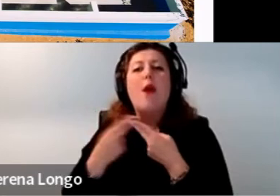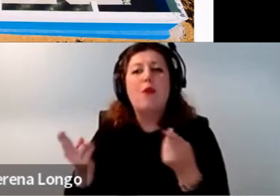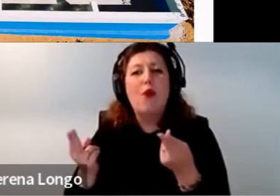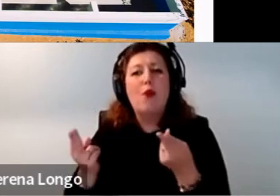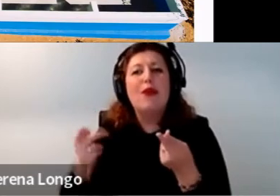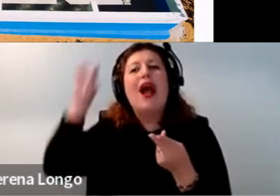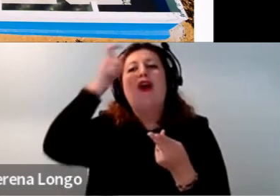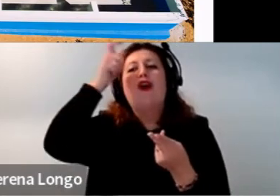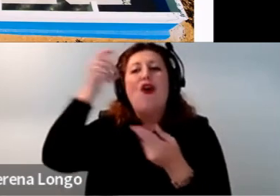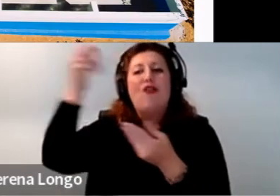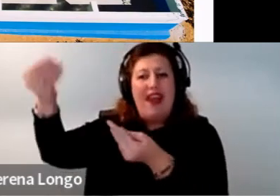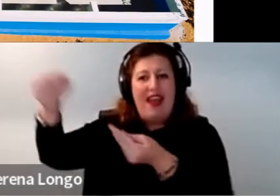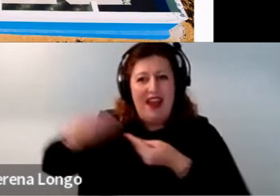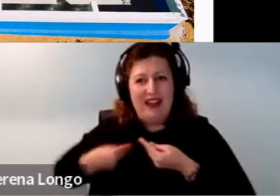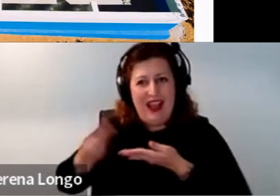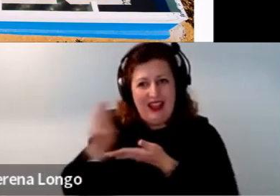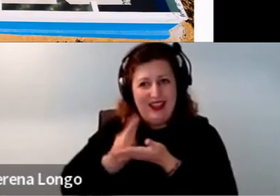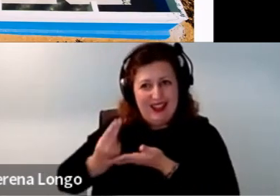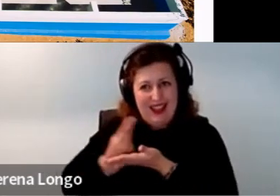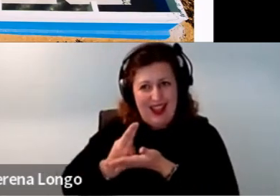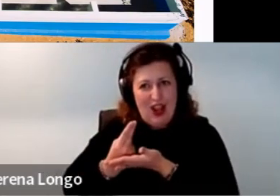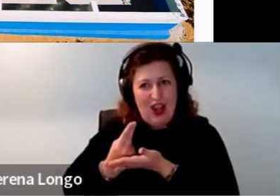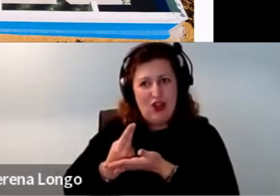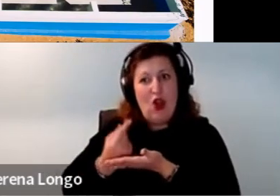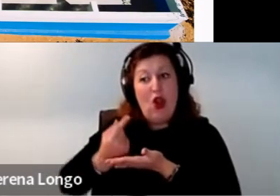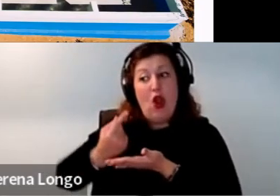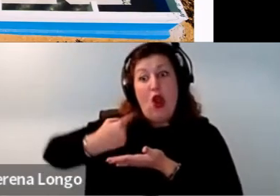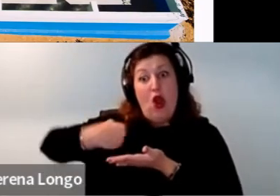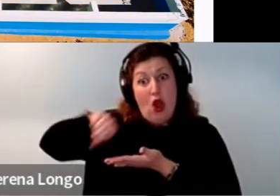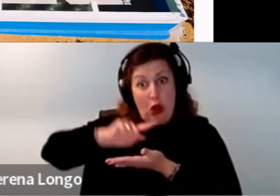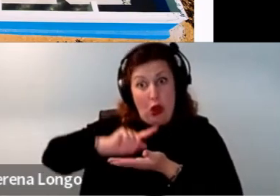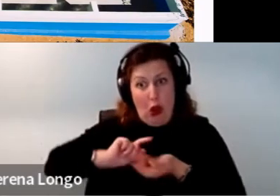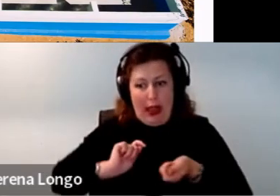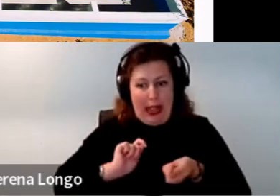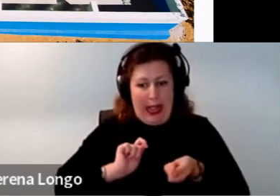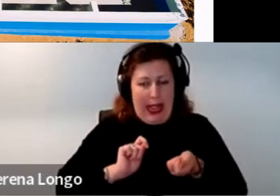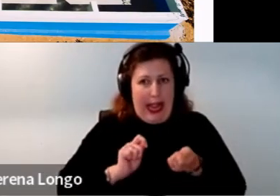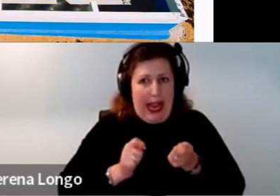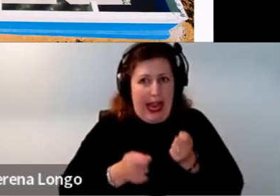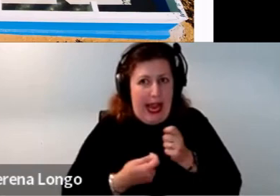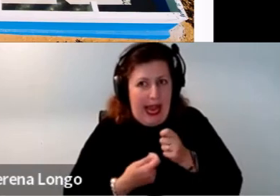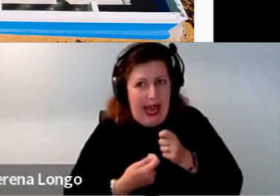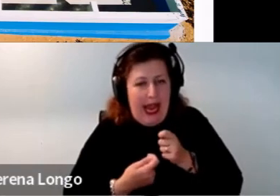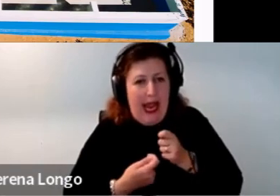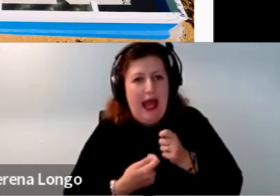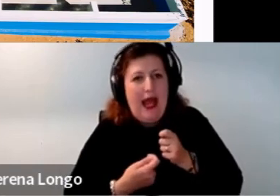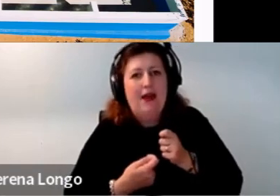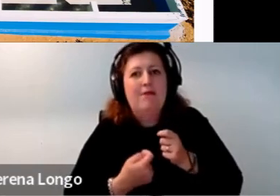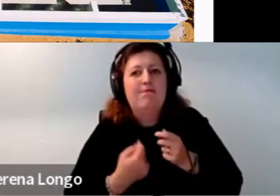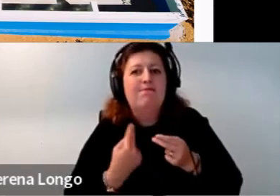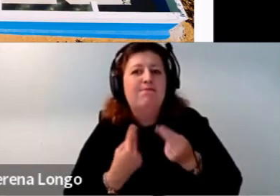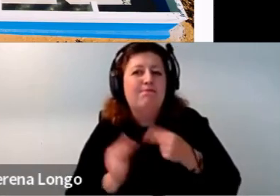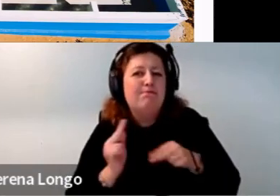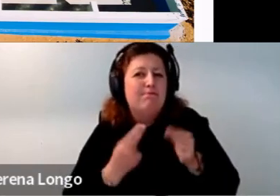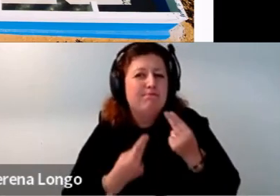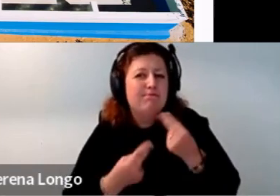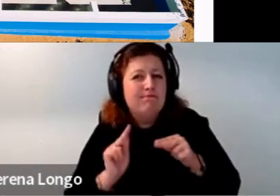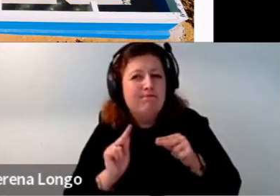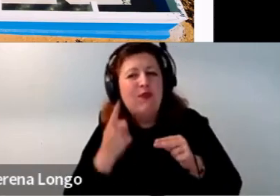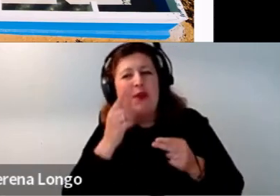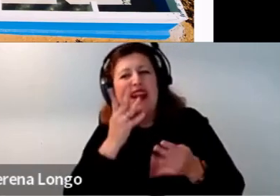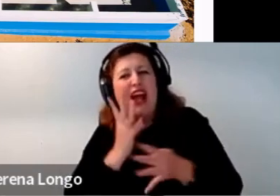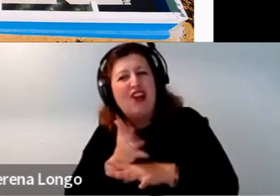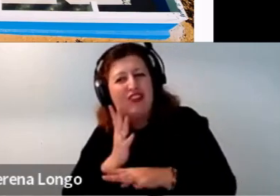Noi, con calma e molta pazienza, abbiamo alterato i disegni del governo per renderli, secondo noi, migliori, più